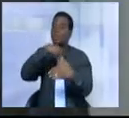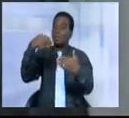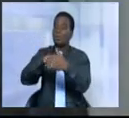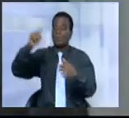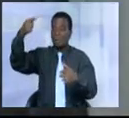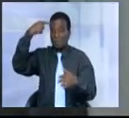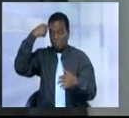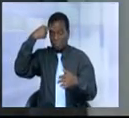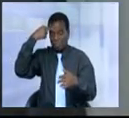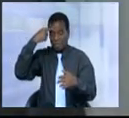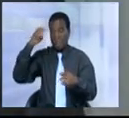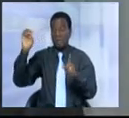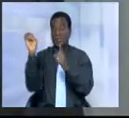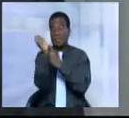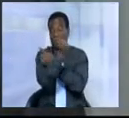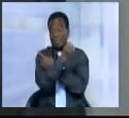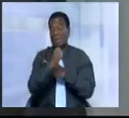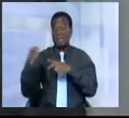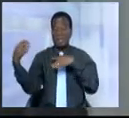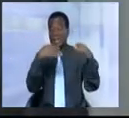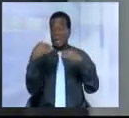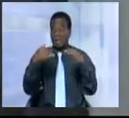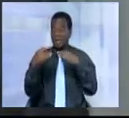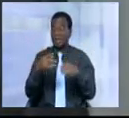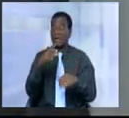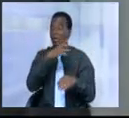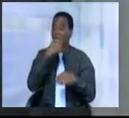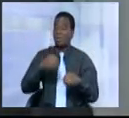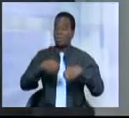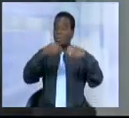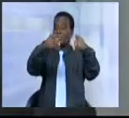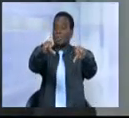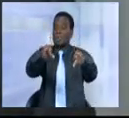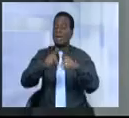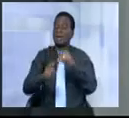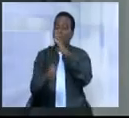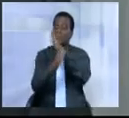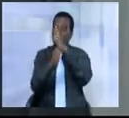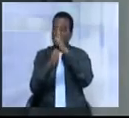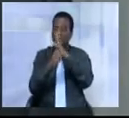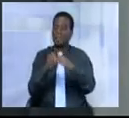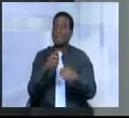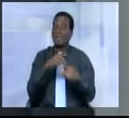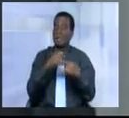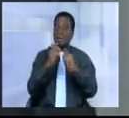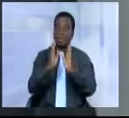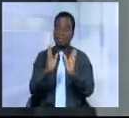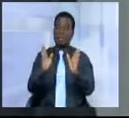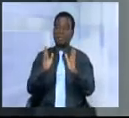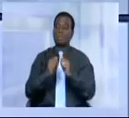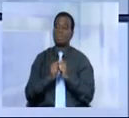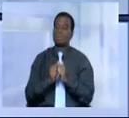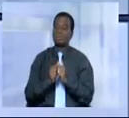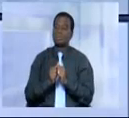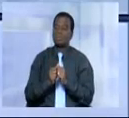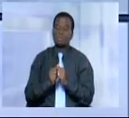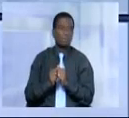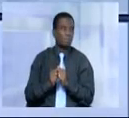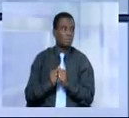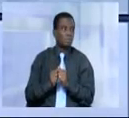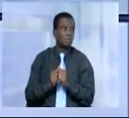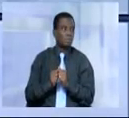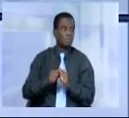bien mal en point, avec des tensions sociales, une économie en berne et confrontée à la menace des djihadistes.